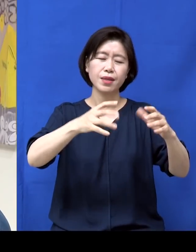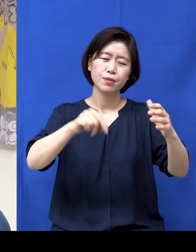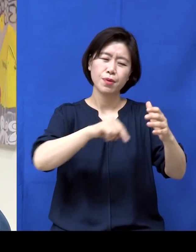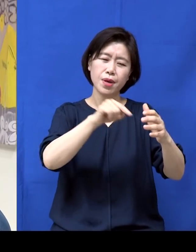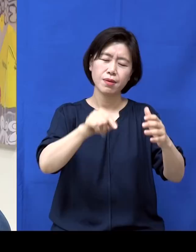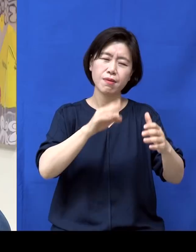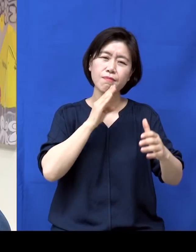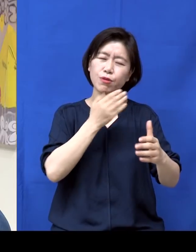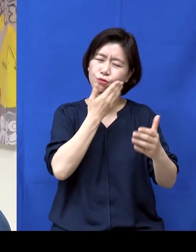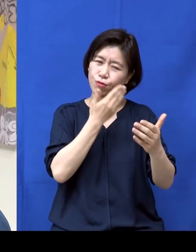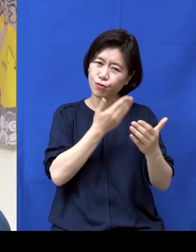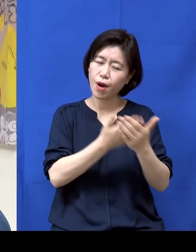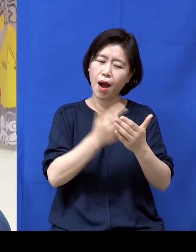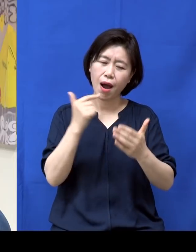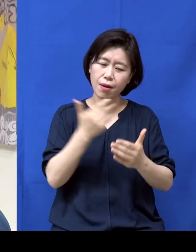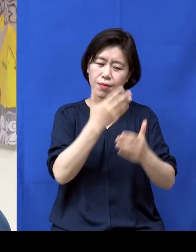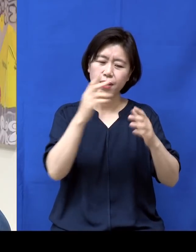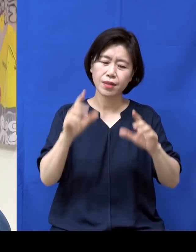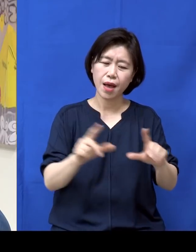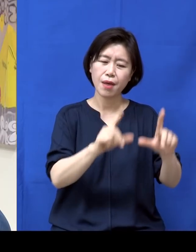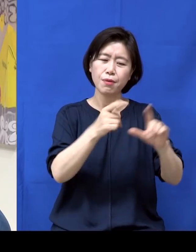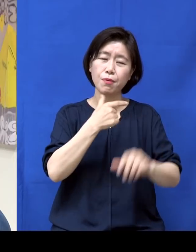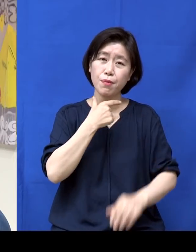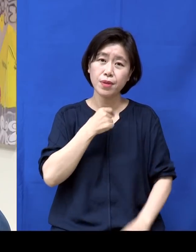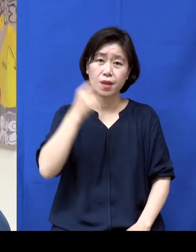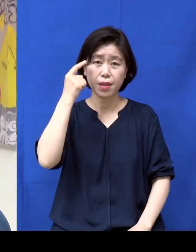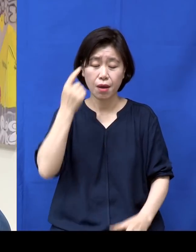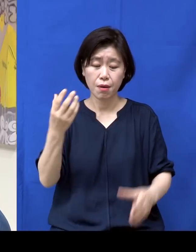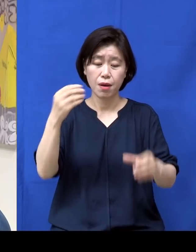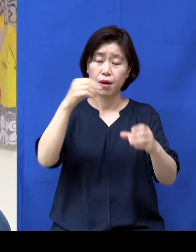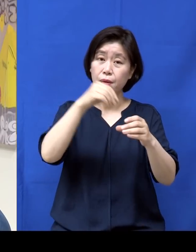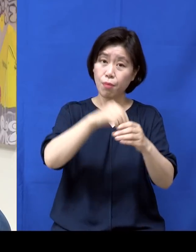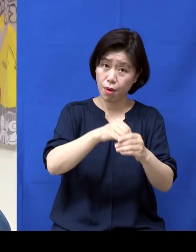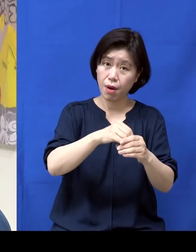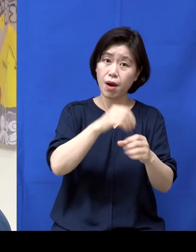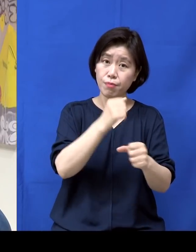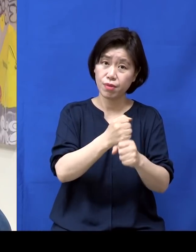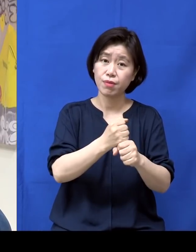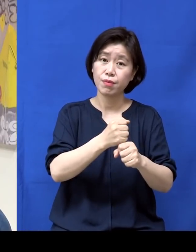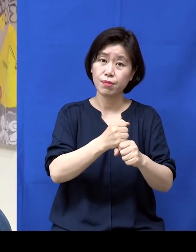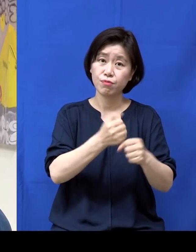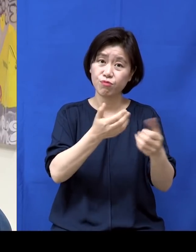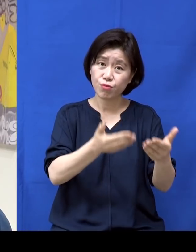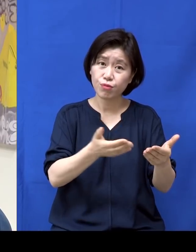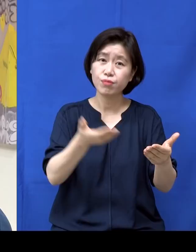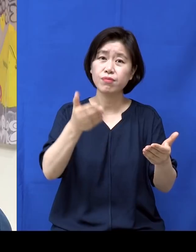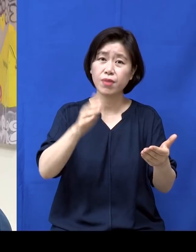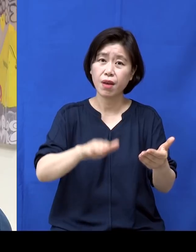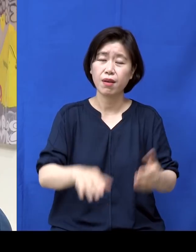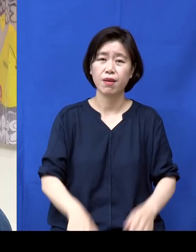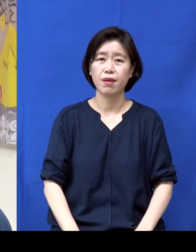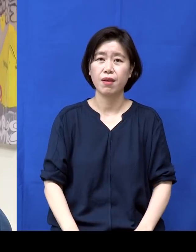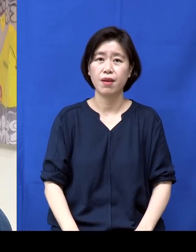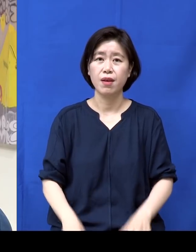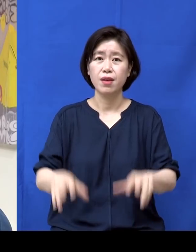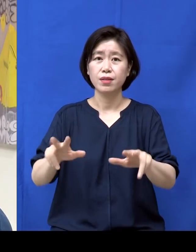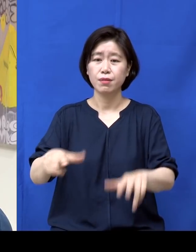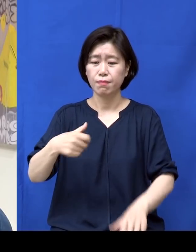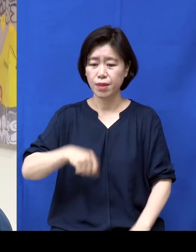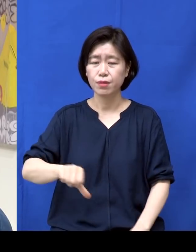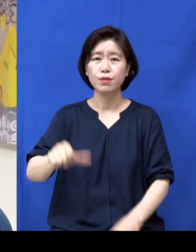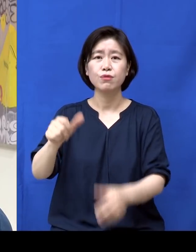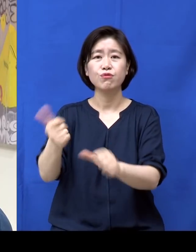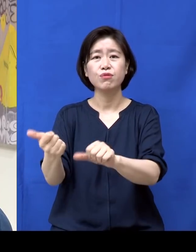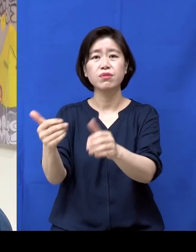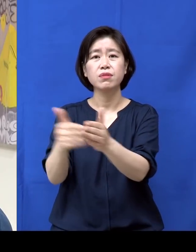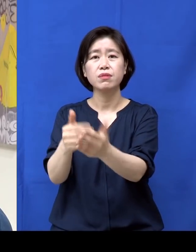사람으로 살아가길 바라는 희망을 담아서 지었을 텐데 지금 그렇게 죽어서 누워있는 아들의 이름을 관에다가 자기 손으로